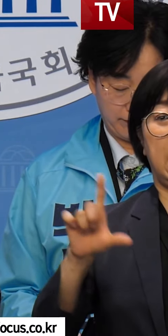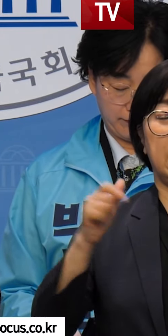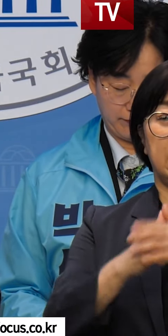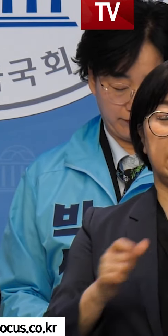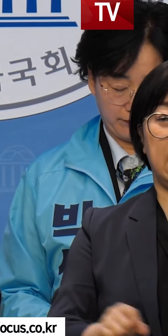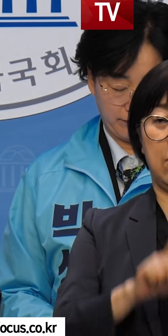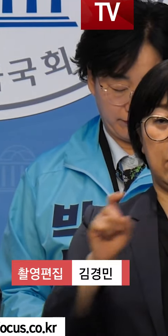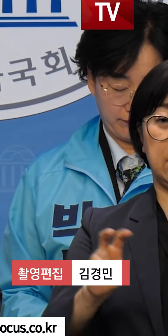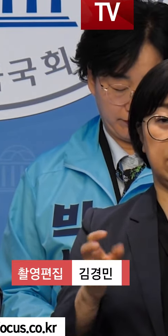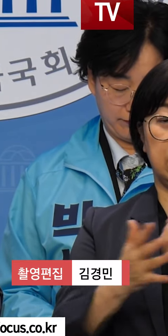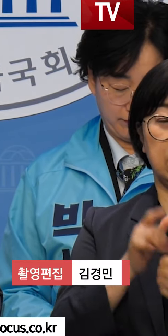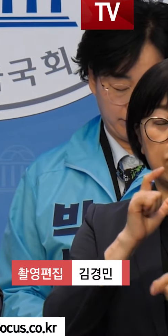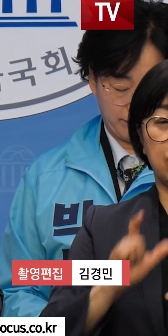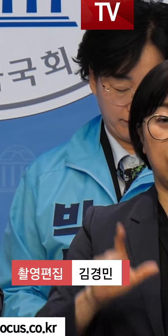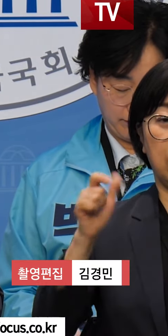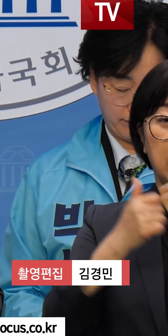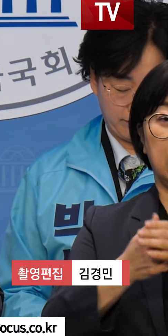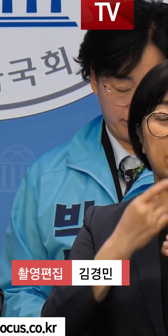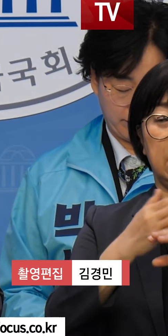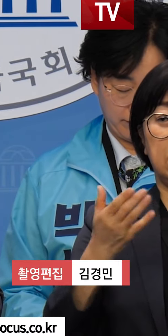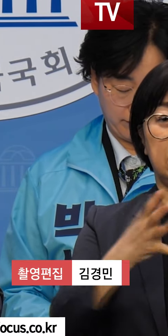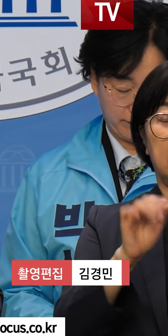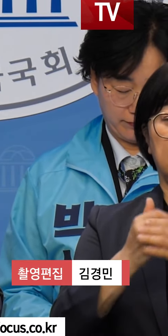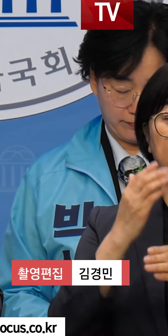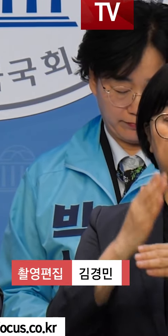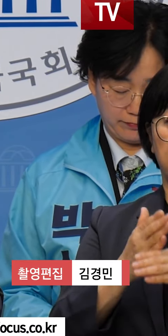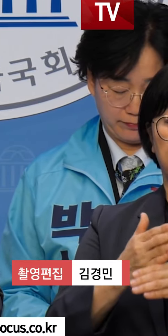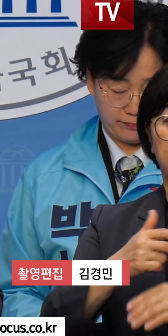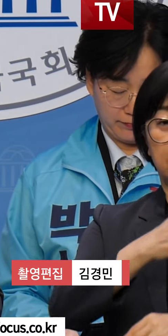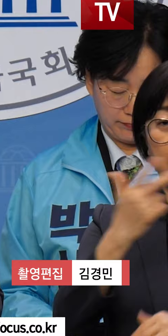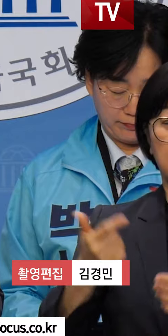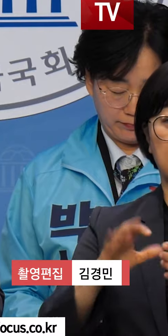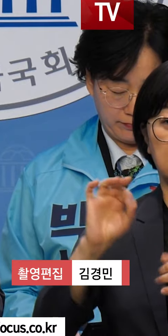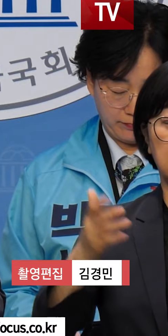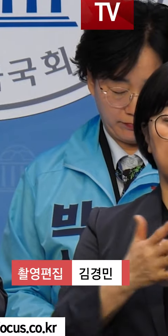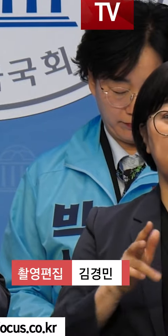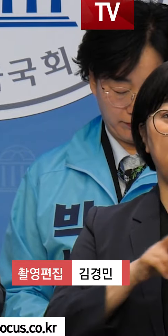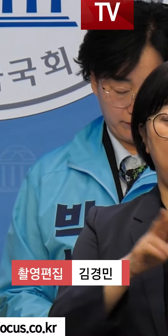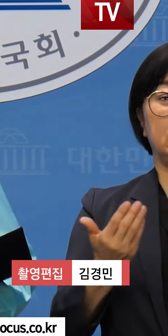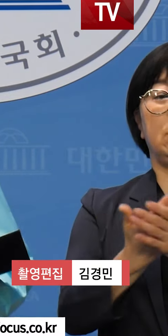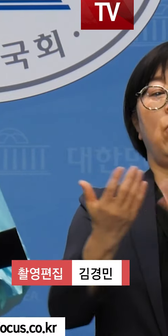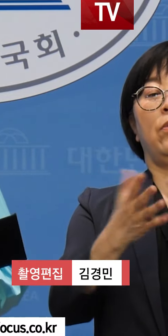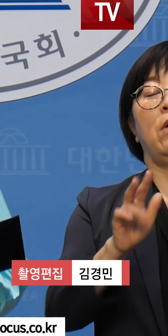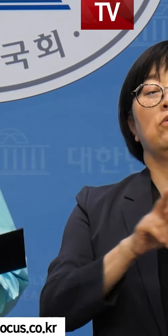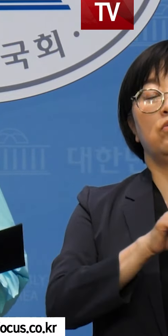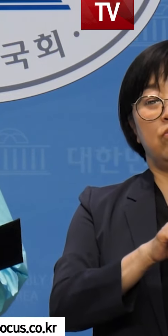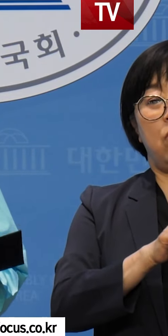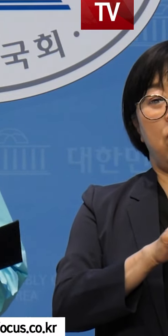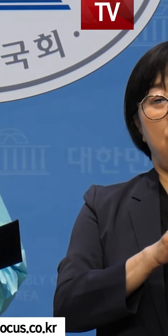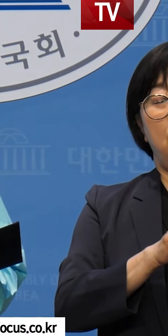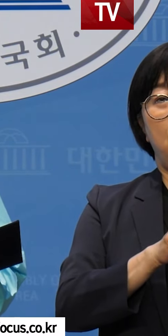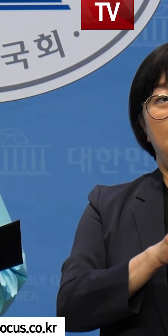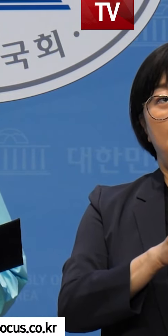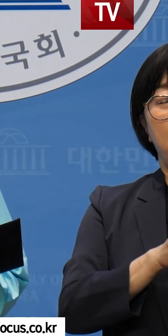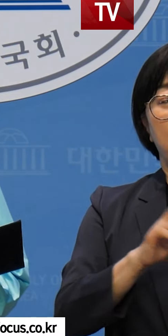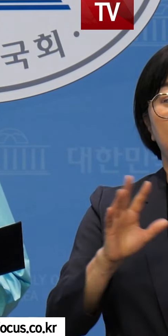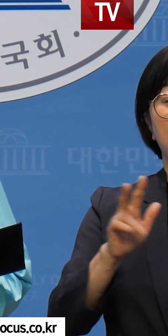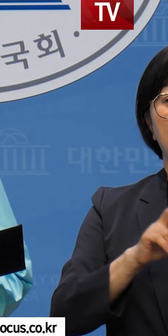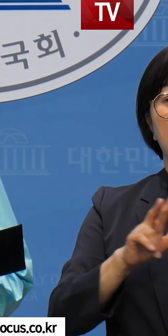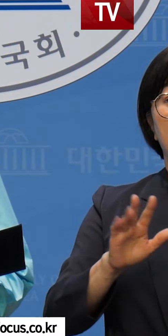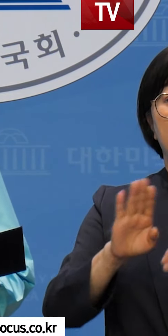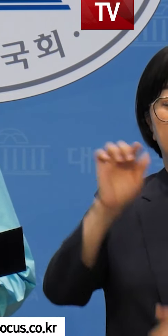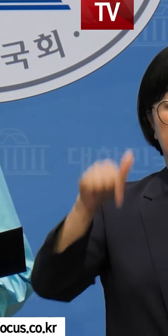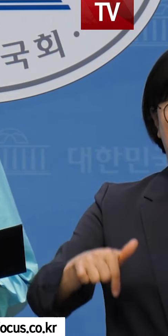2024년 3월 20일 수요일 더불어민주당 중구 성동구을 국회의원 후보 박성준, 진보당 중구 성동을 국회의원